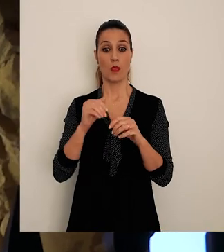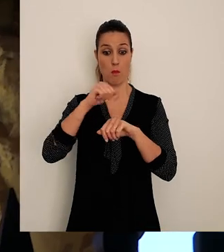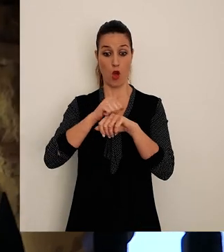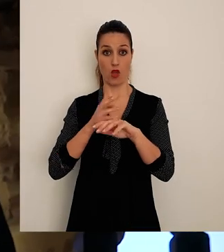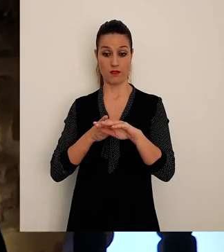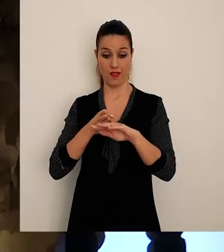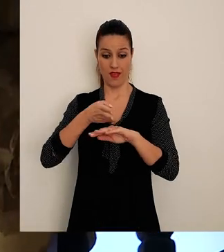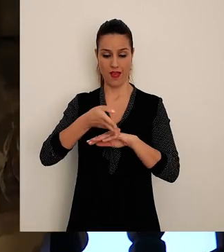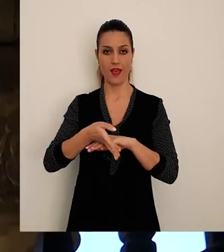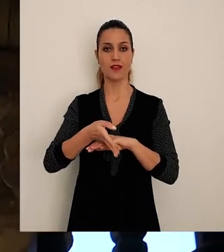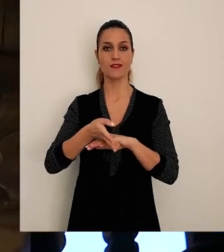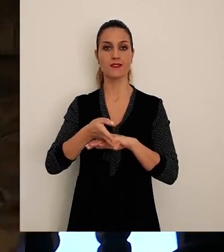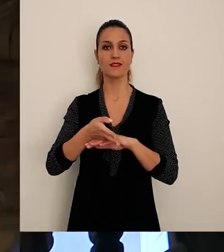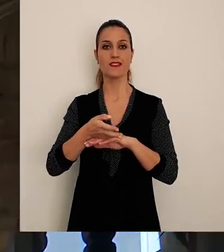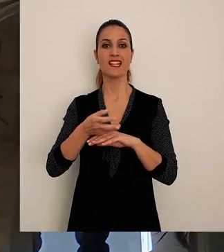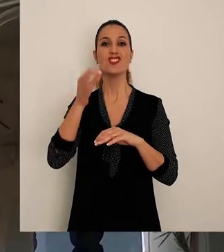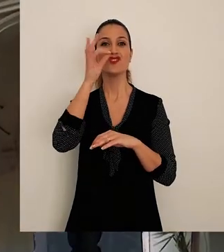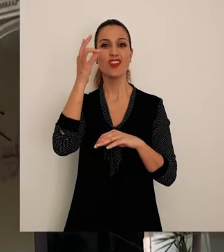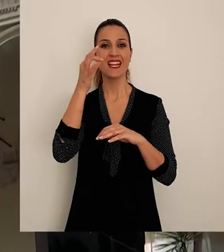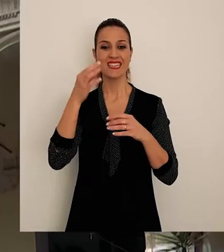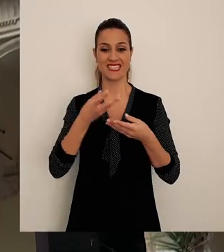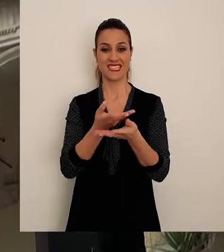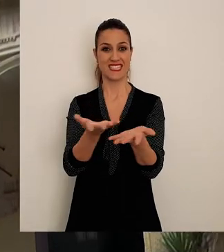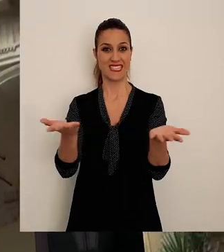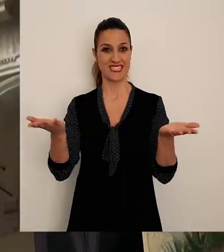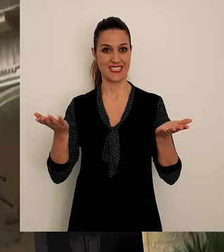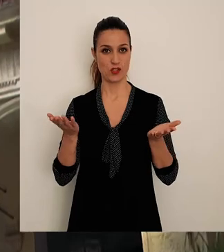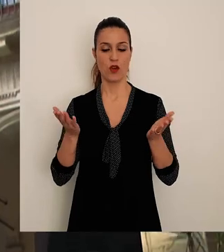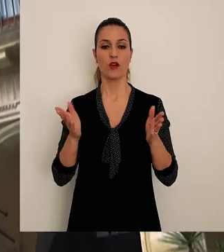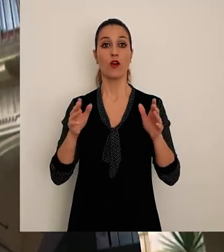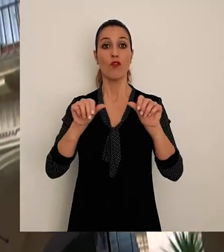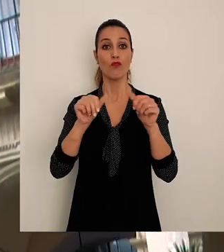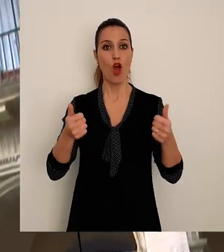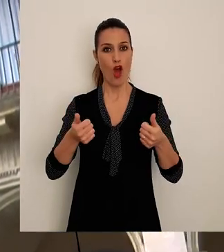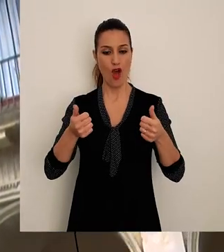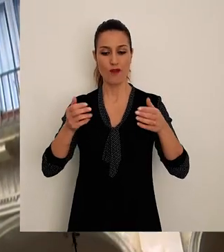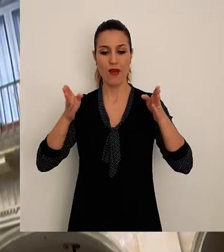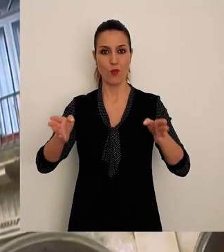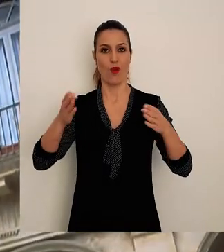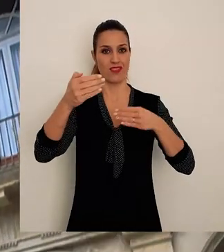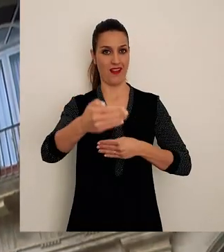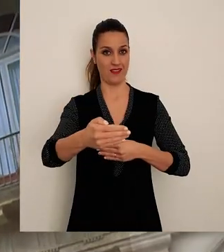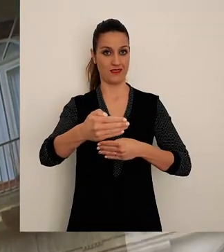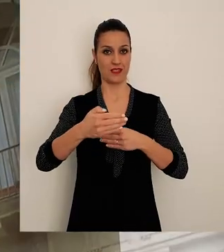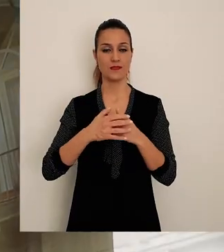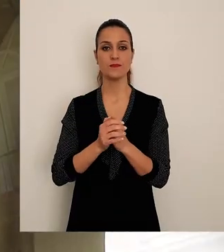Superato il portone d'ingresso si accede all'interno del chiostro, maestoso nella sua geometrica forma quadrata.